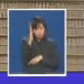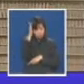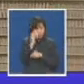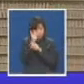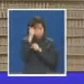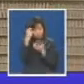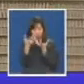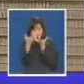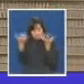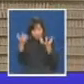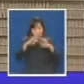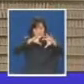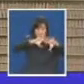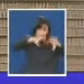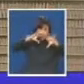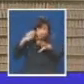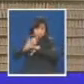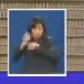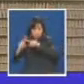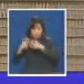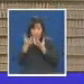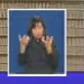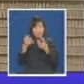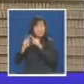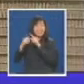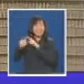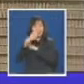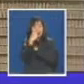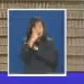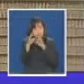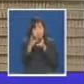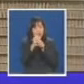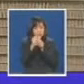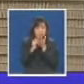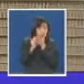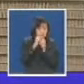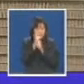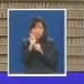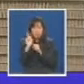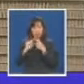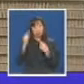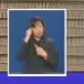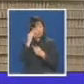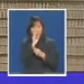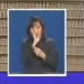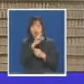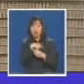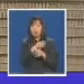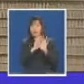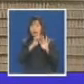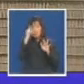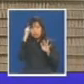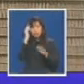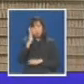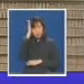ออกมาด้วยนะครับเพื่อที่จะให้สอดคล้องกับหลักการตรงนี้แล้วก็ยังได้ให้การบ้านไปด้วยครับว่าต่อไปในอนาคตเนี่ยครับเรื่องของเ